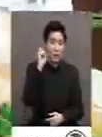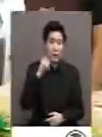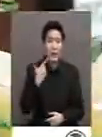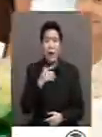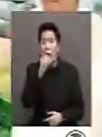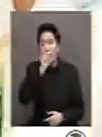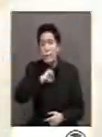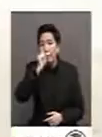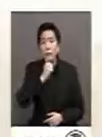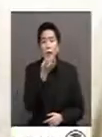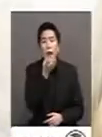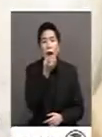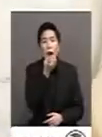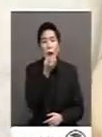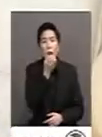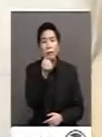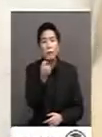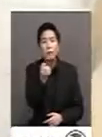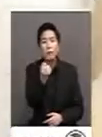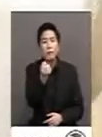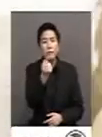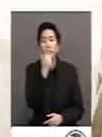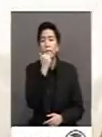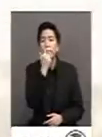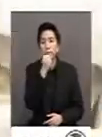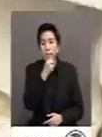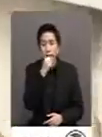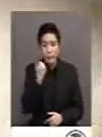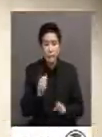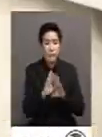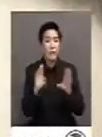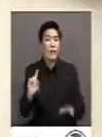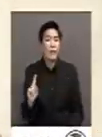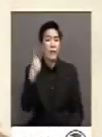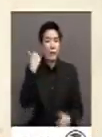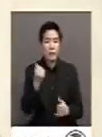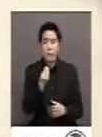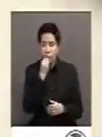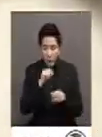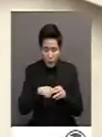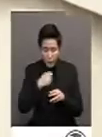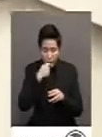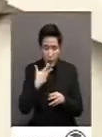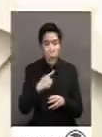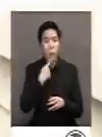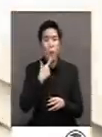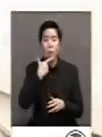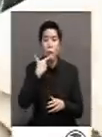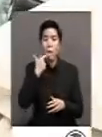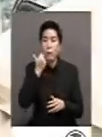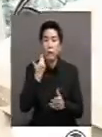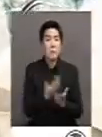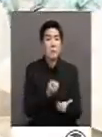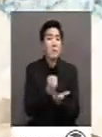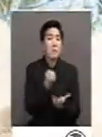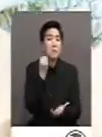กรีมข้าวกล้องเหนียวของผู้ชมเขาบอกว่าเปิดตัวในงานนี้เป็นงานแรกด้วยนะคะรสชาติเมื่อสักครู่ลองชิมแล้วอร่อยมากๆแล้วก็ไม่แพ